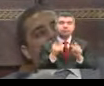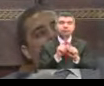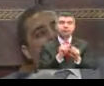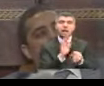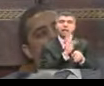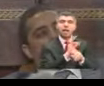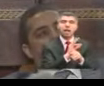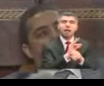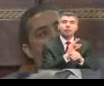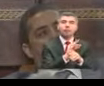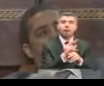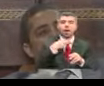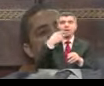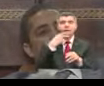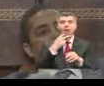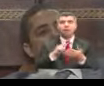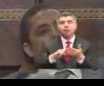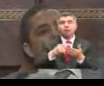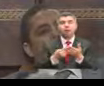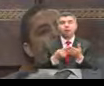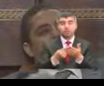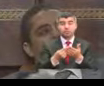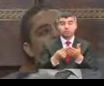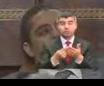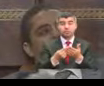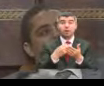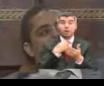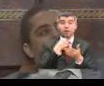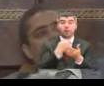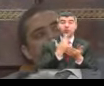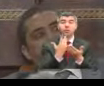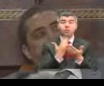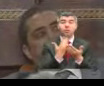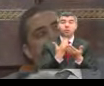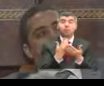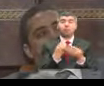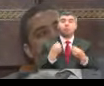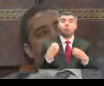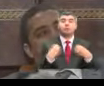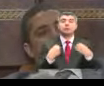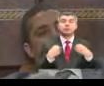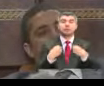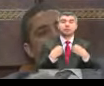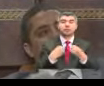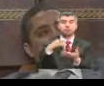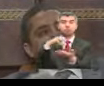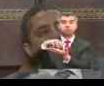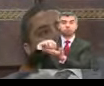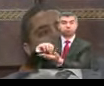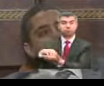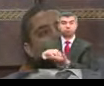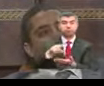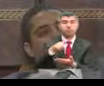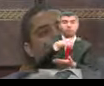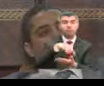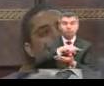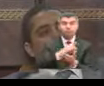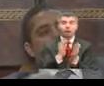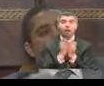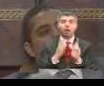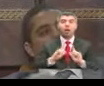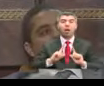هذا تراجع. المساله الثانيه هو انه الاكاديميات الجهويه ديال التربيه والتكوين انه علنت على مجموعه